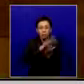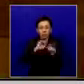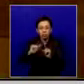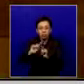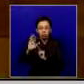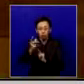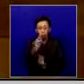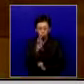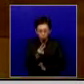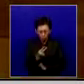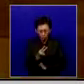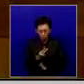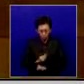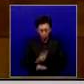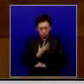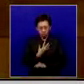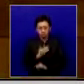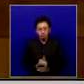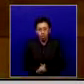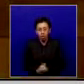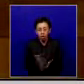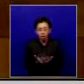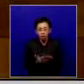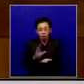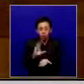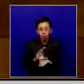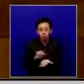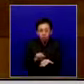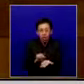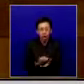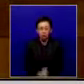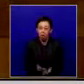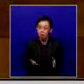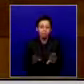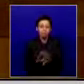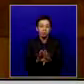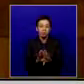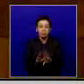ใจกองทุนบางกองทุนเริ่มปิดกองทุน